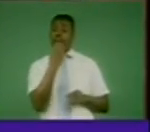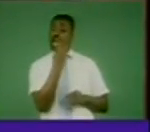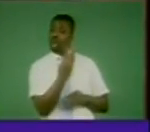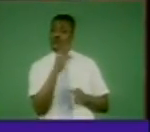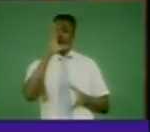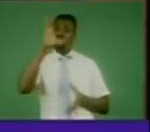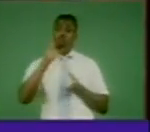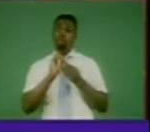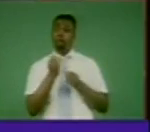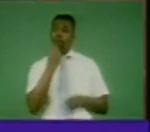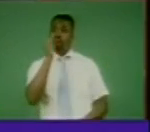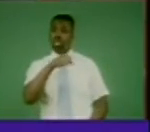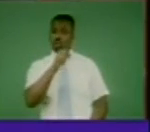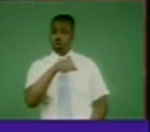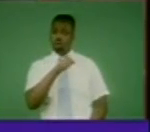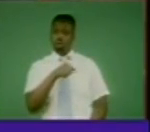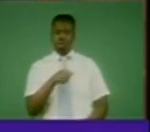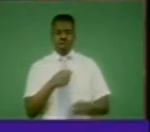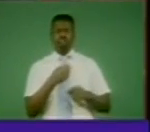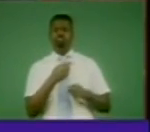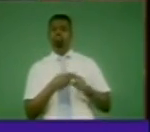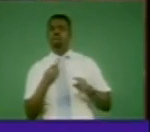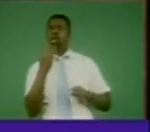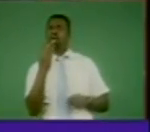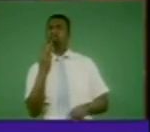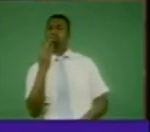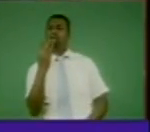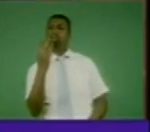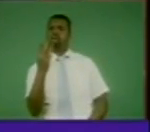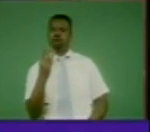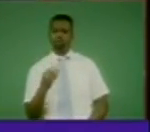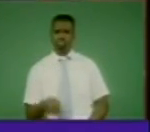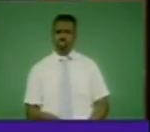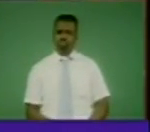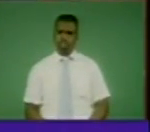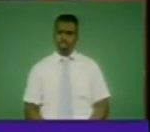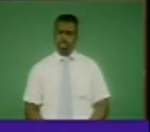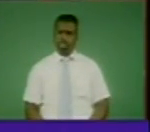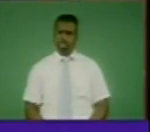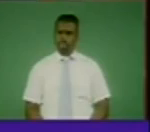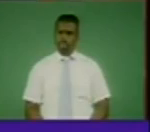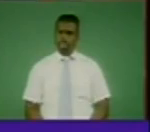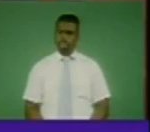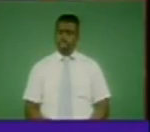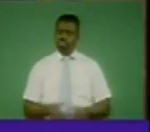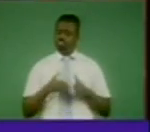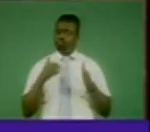27 kura 333 na ibara mpaka